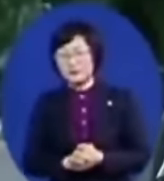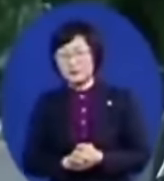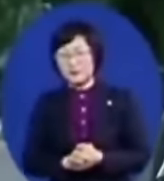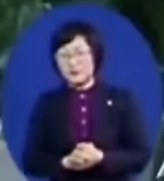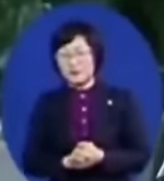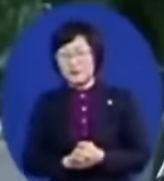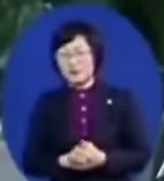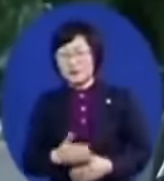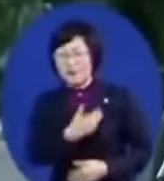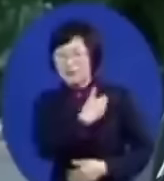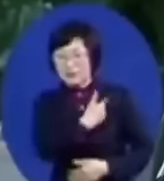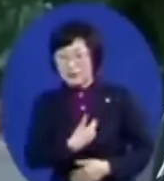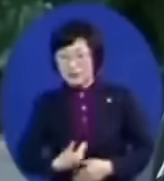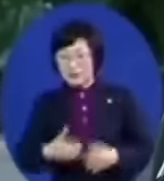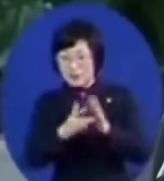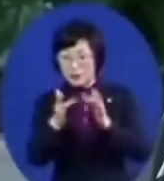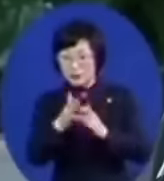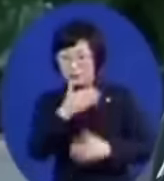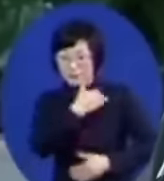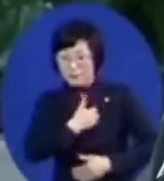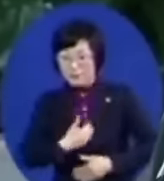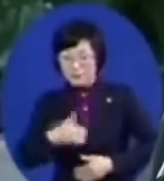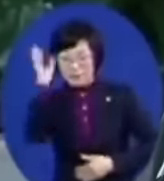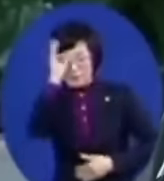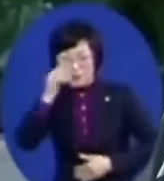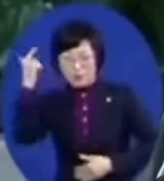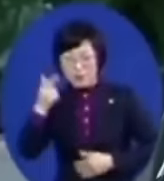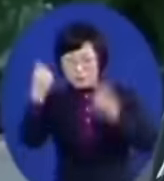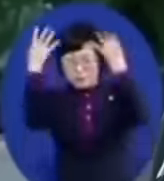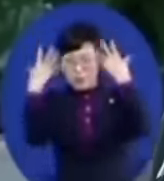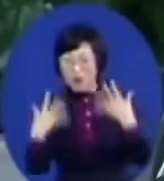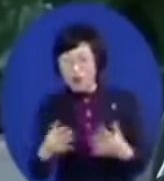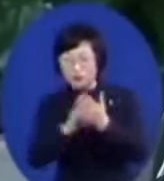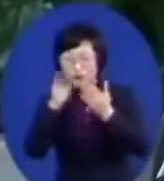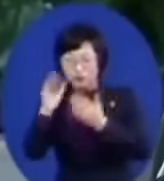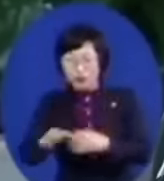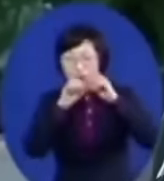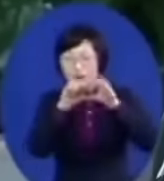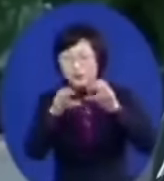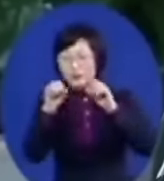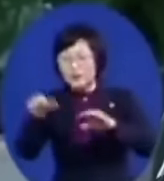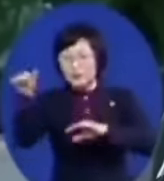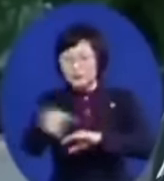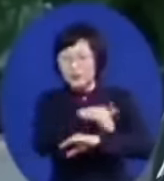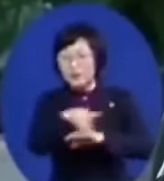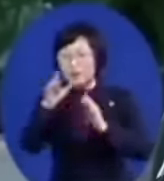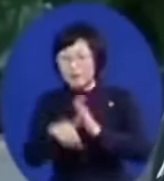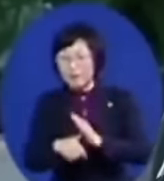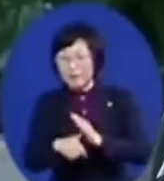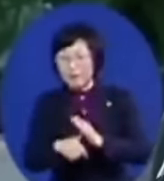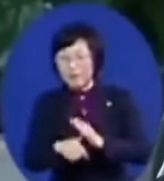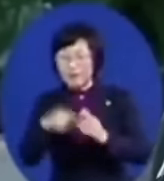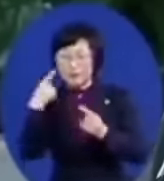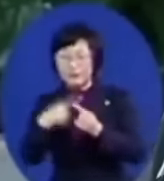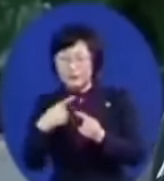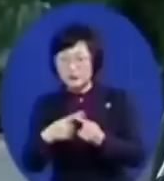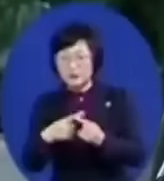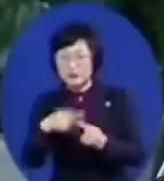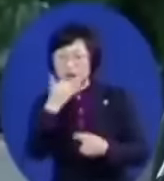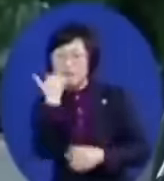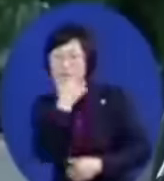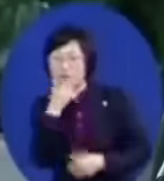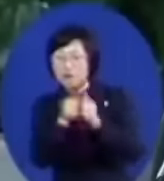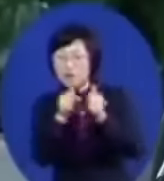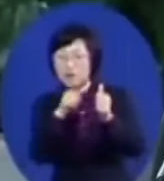제자들이 성령을 받고 이제 온천하 만국에 나와서 복음을 증거해야 될 때가 왔을 때 수제자인 베드로에게 하나님이